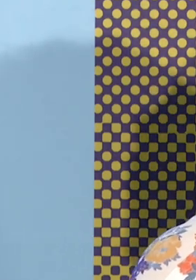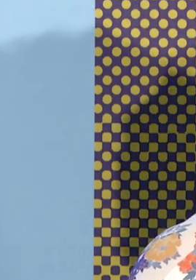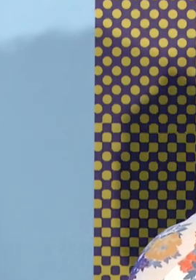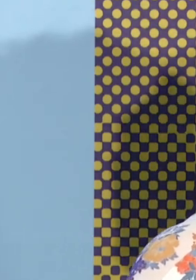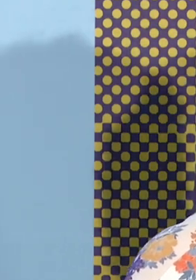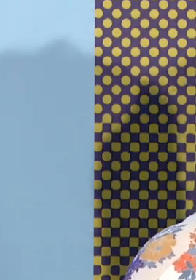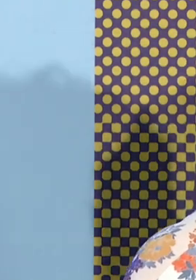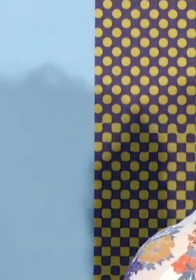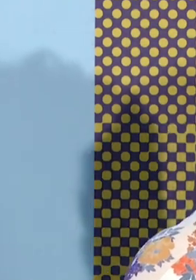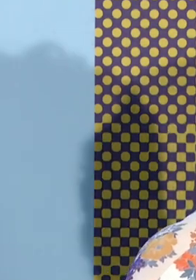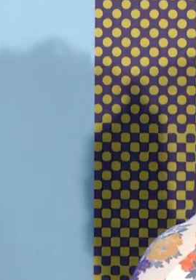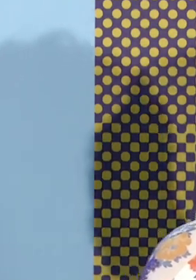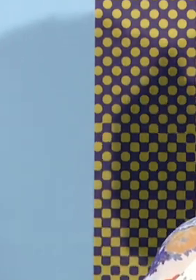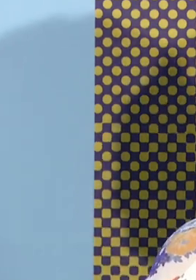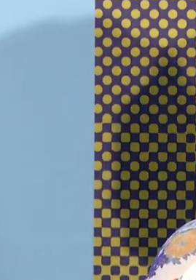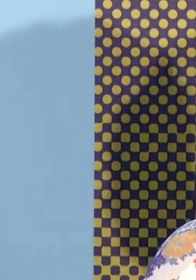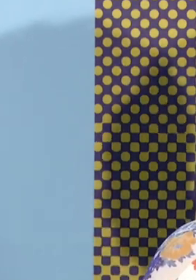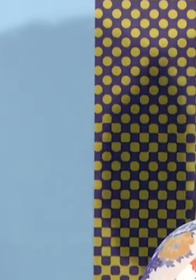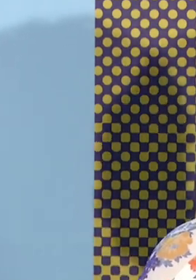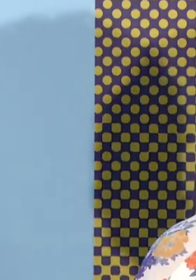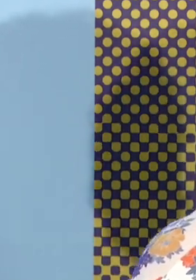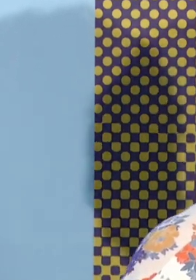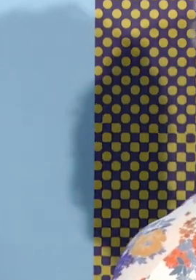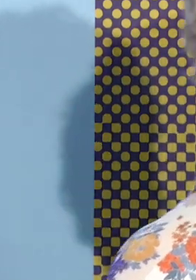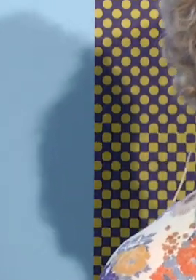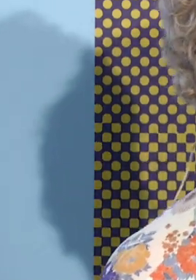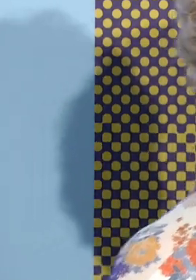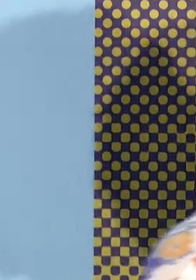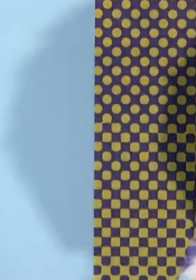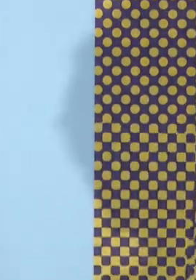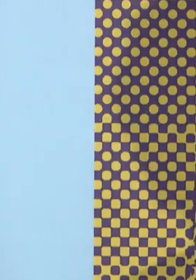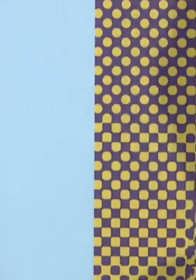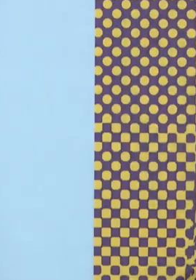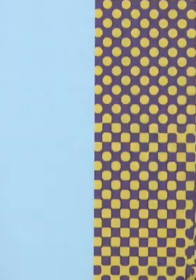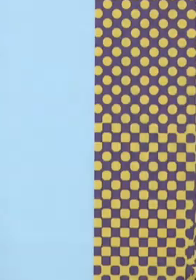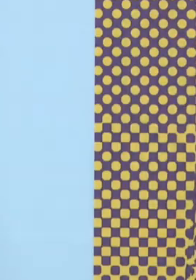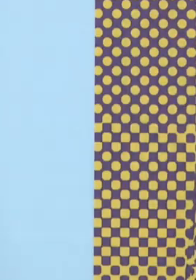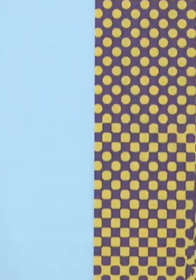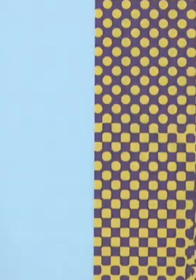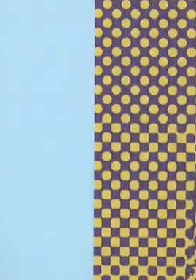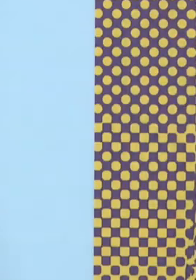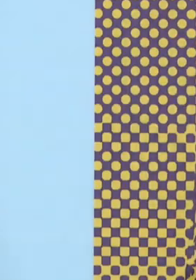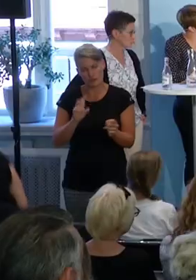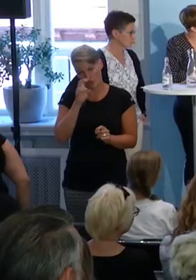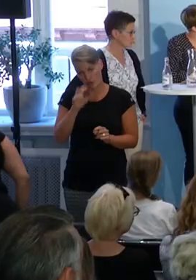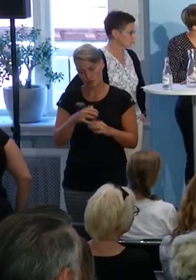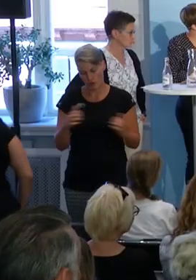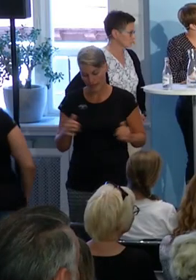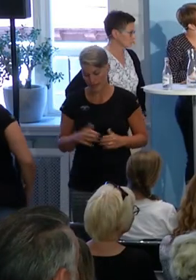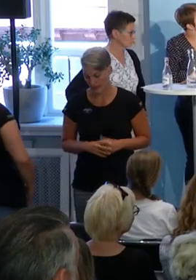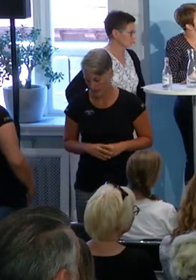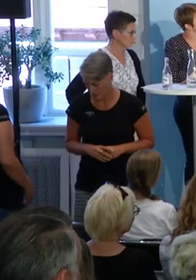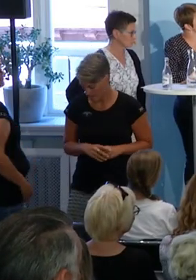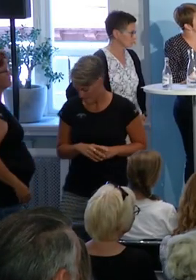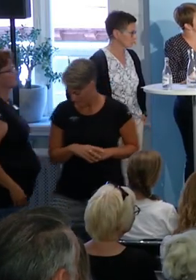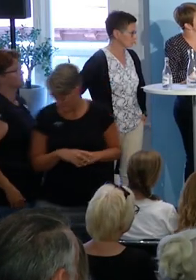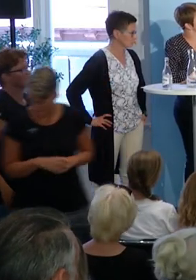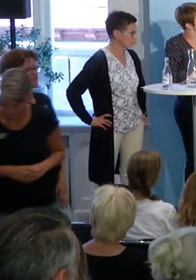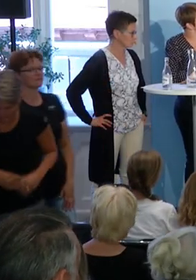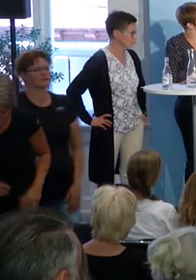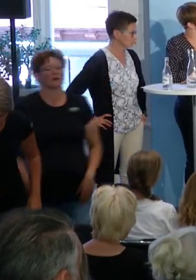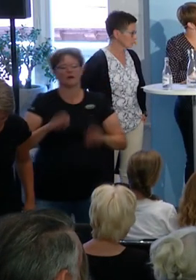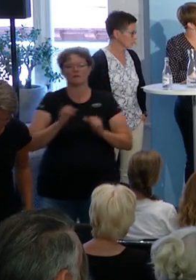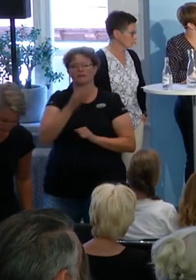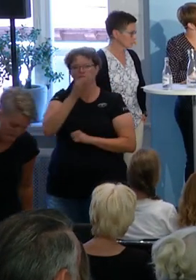med liksom, och därför är de segregerade områdena. Så att man skiljer på det också. Jag måste fråga Ulf nu. Känner du igen det här också